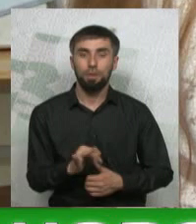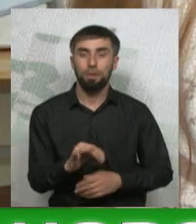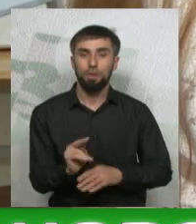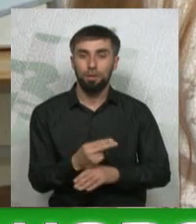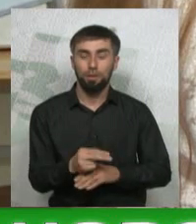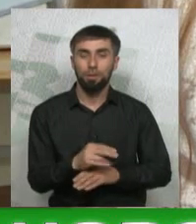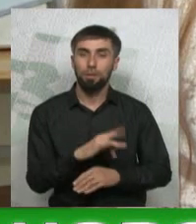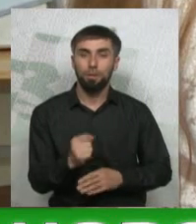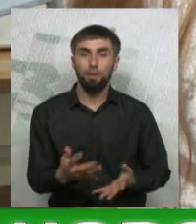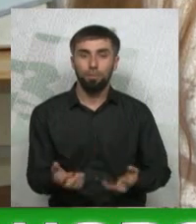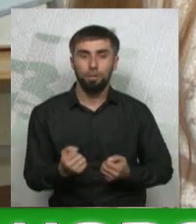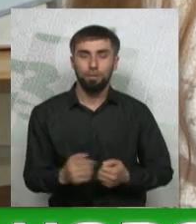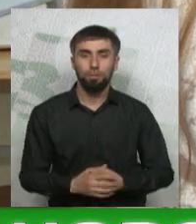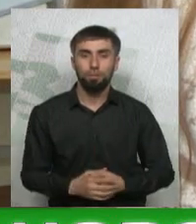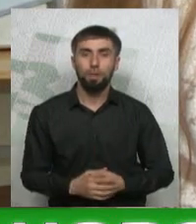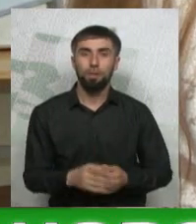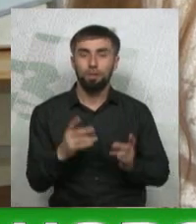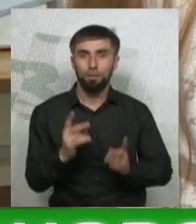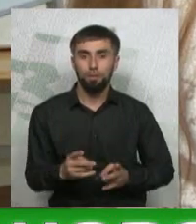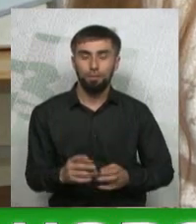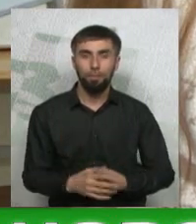лечился из-за получения ранения